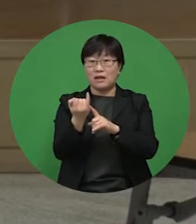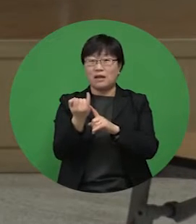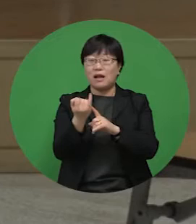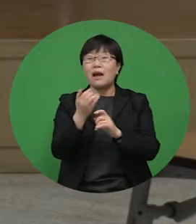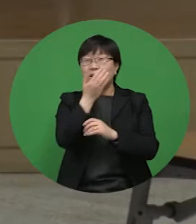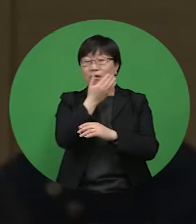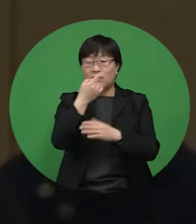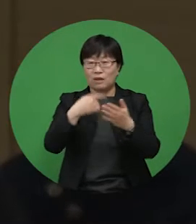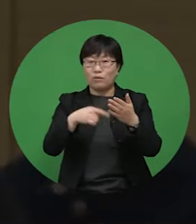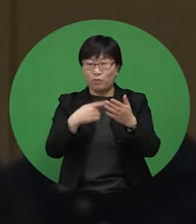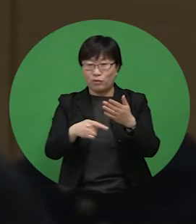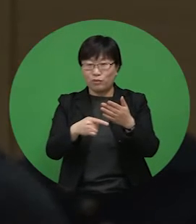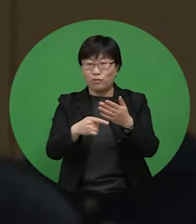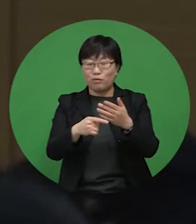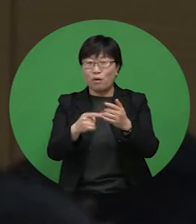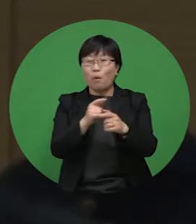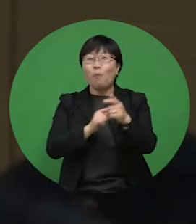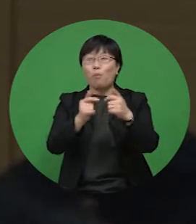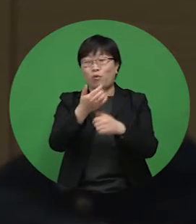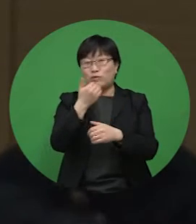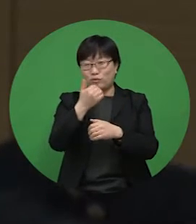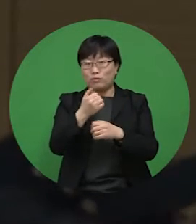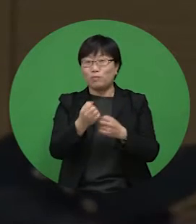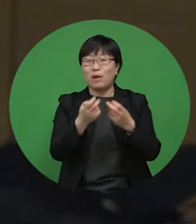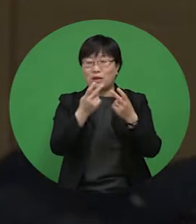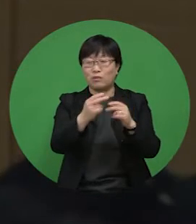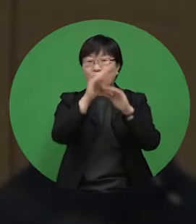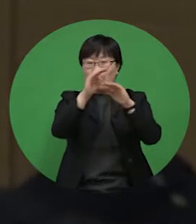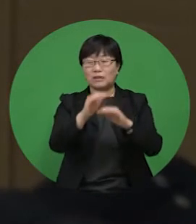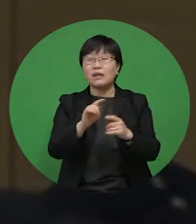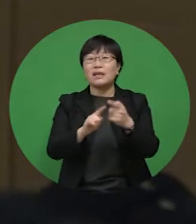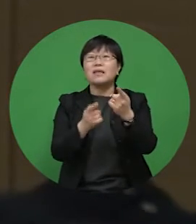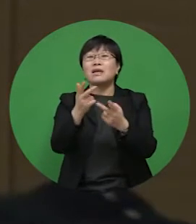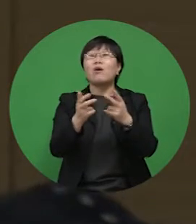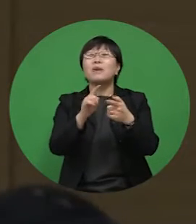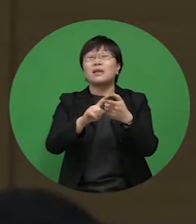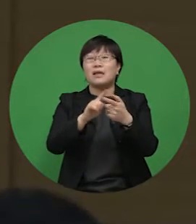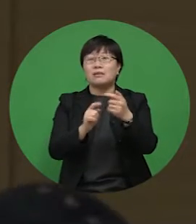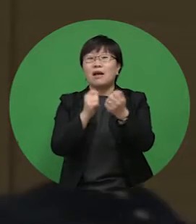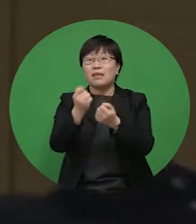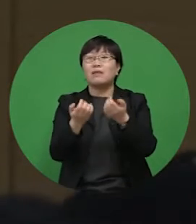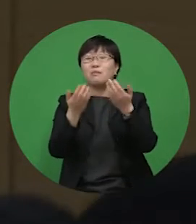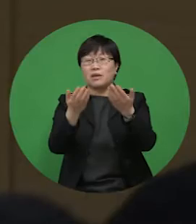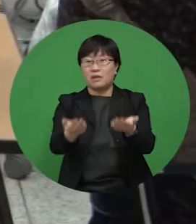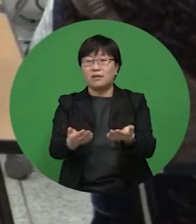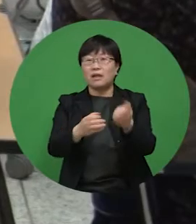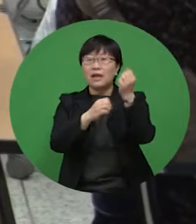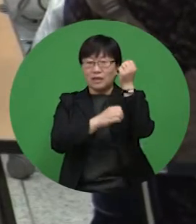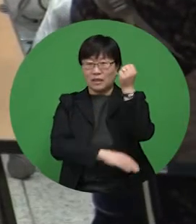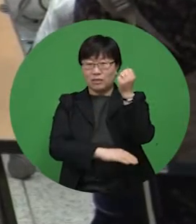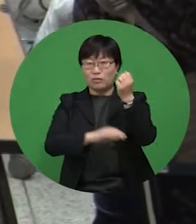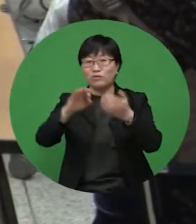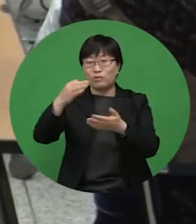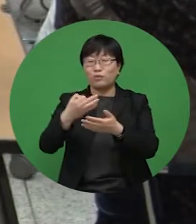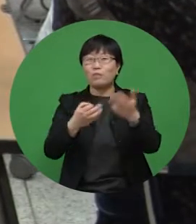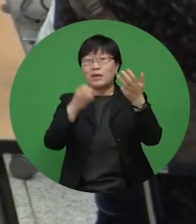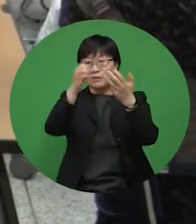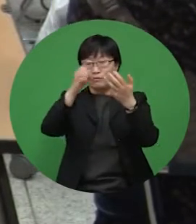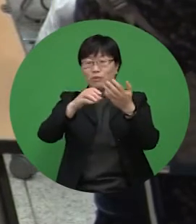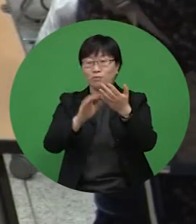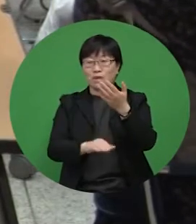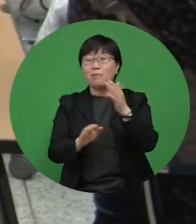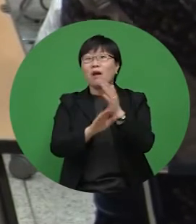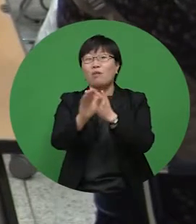전담 영양사가 영양교육과 보충식품 배송 과정 등의 사업에 대해 안내했는데요. 기준